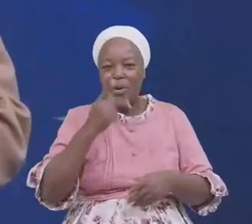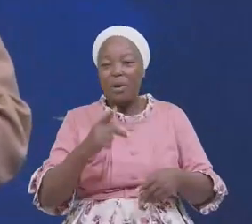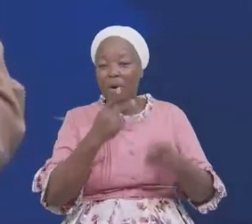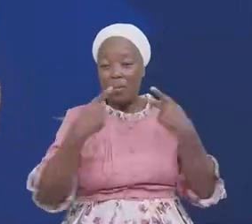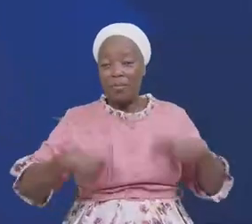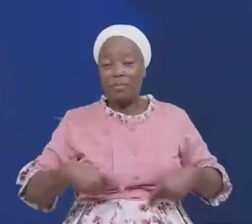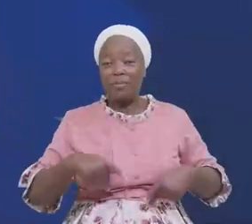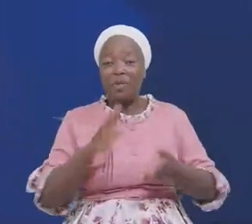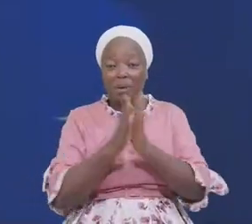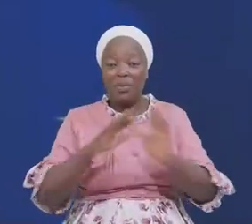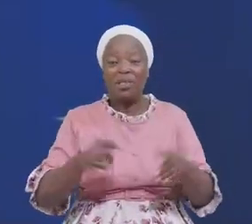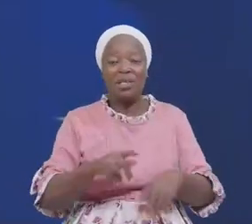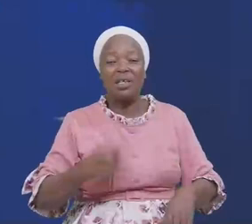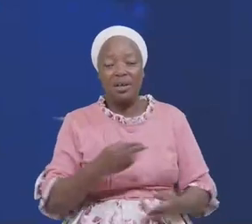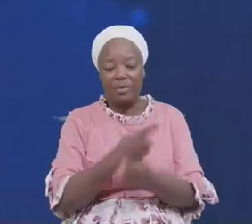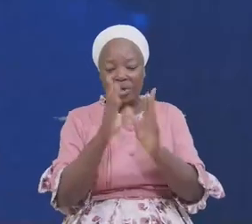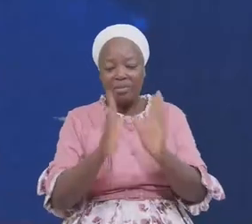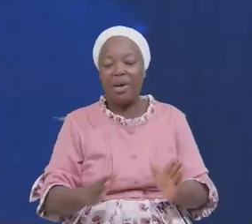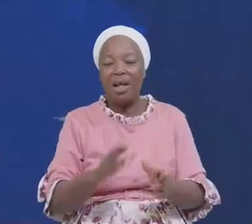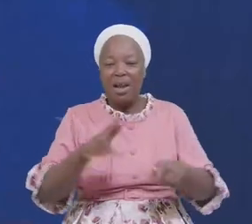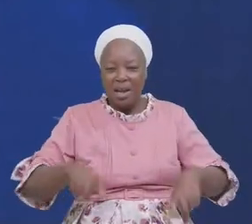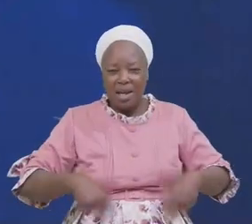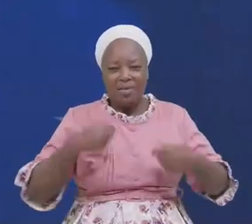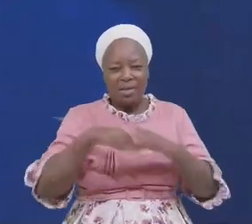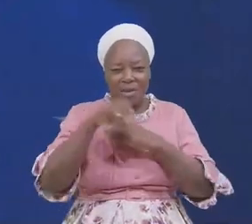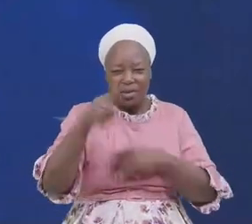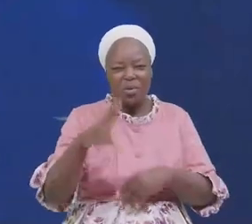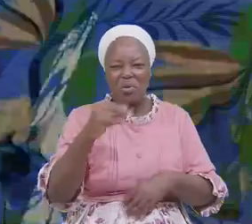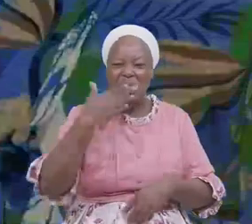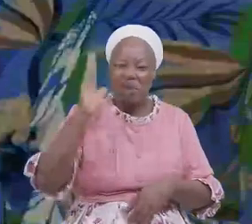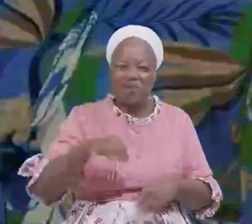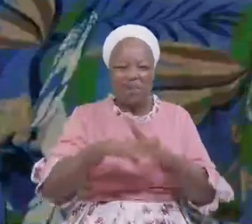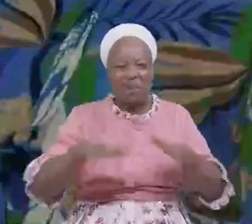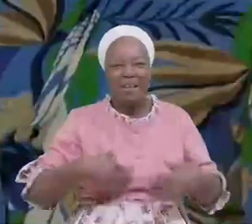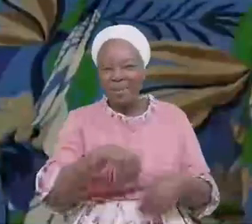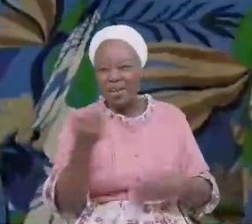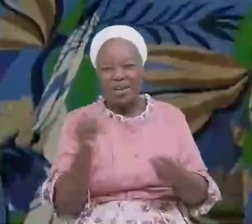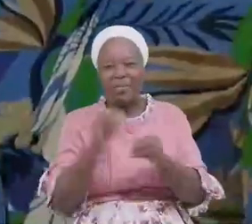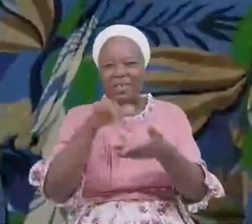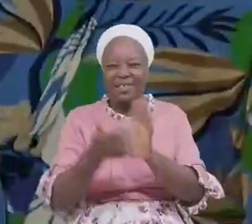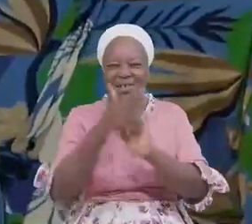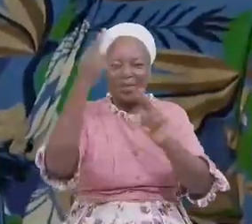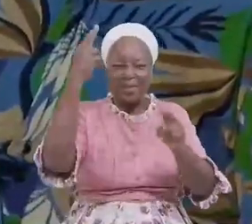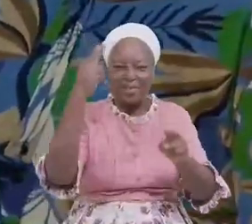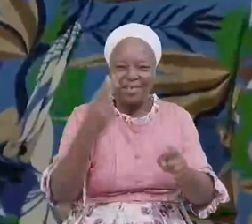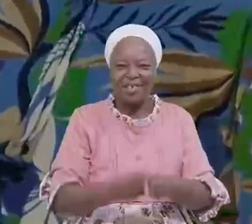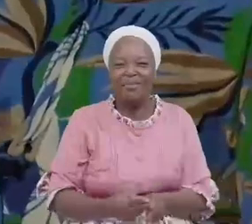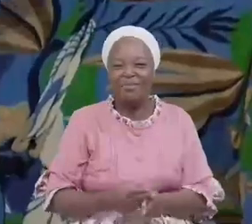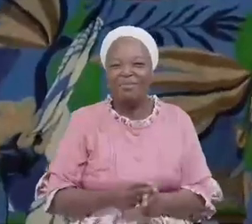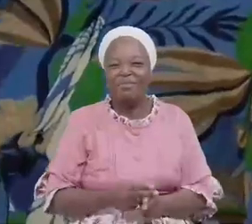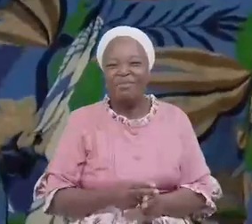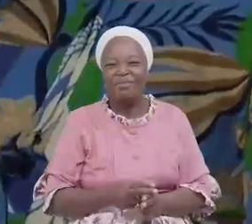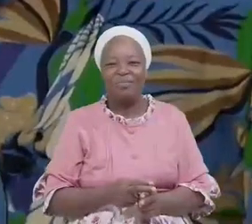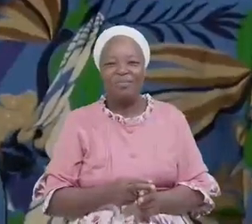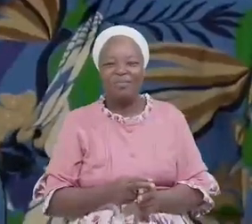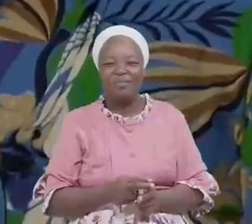Même ceux-là qui sont difficiles, ceux-là qui aiment se bagarrer, même quand ils viendront vers toi, tu ne pourras plus, parce que le diable qui a la haine vit en